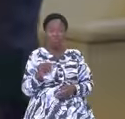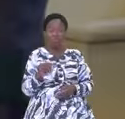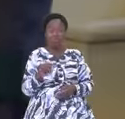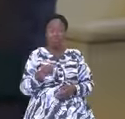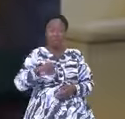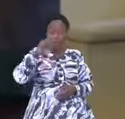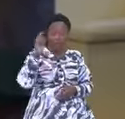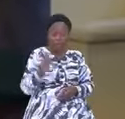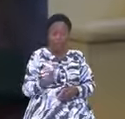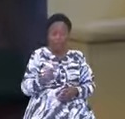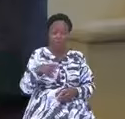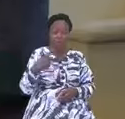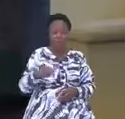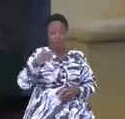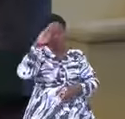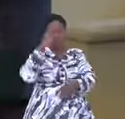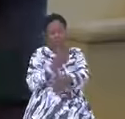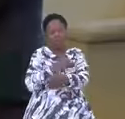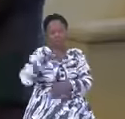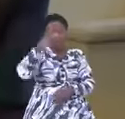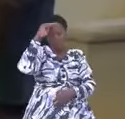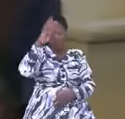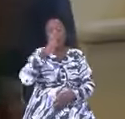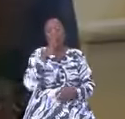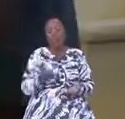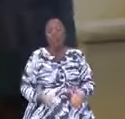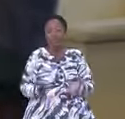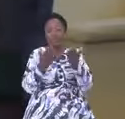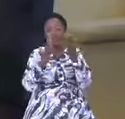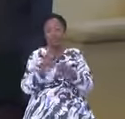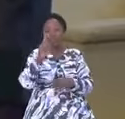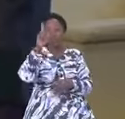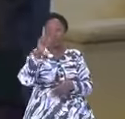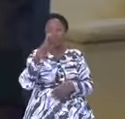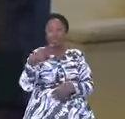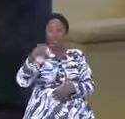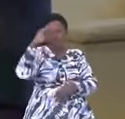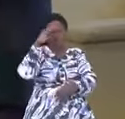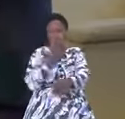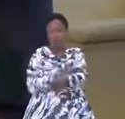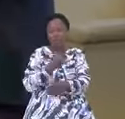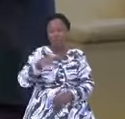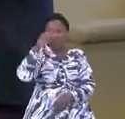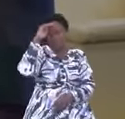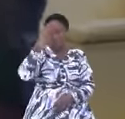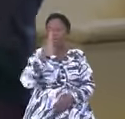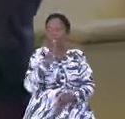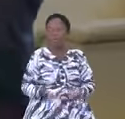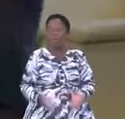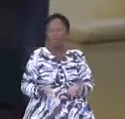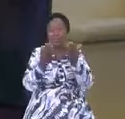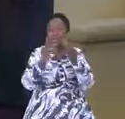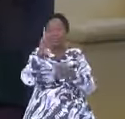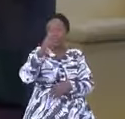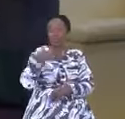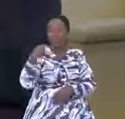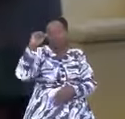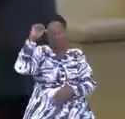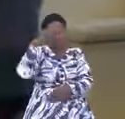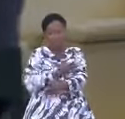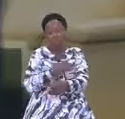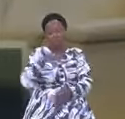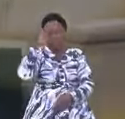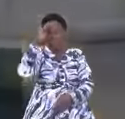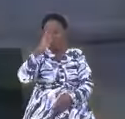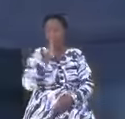soit élevé le fils de l'homme soit élevé le fils de l'homme soit élevé il parle